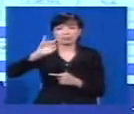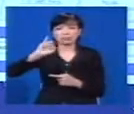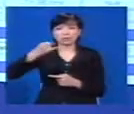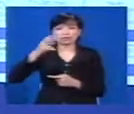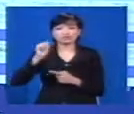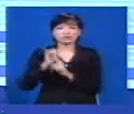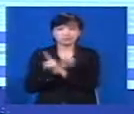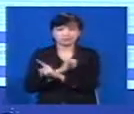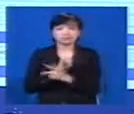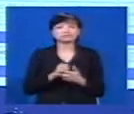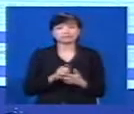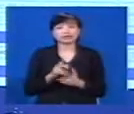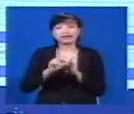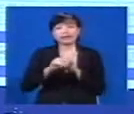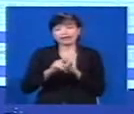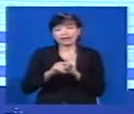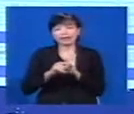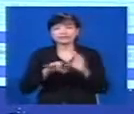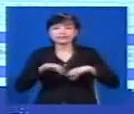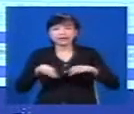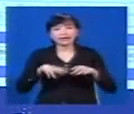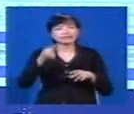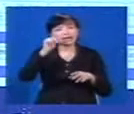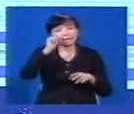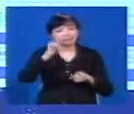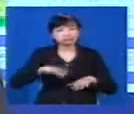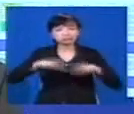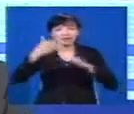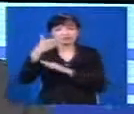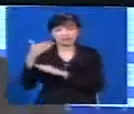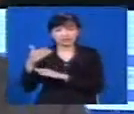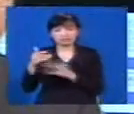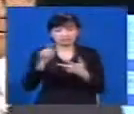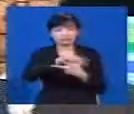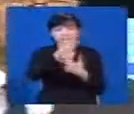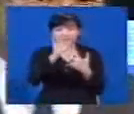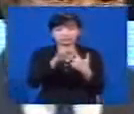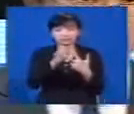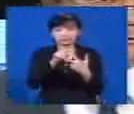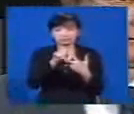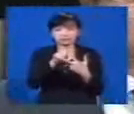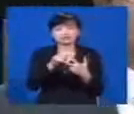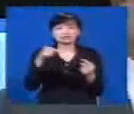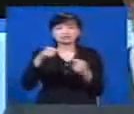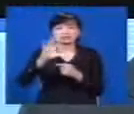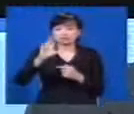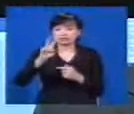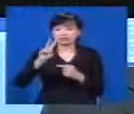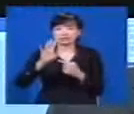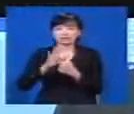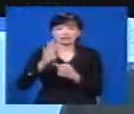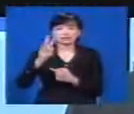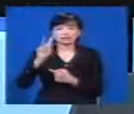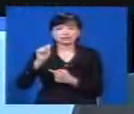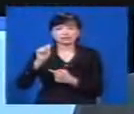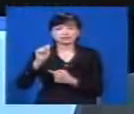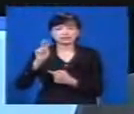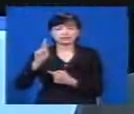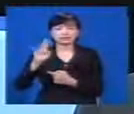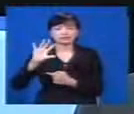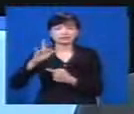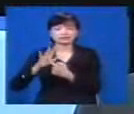ำนักงานนโยบายและบริหารจัดการน้ำและอุทกภัยแห่งชาตินะครับท่านที่2ครับคุณชัดชัยพรมเลิศนะครับอธิบดีกรมป้